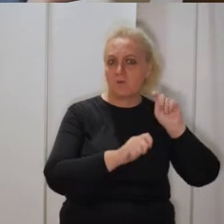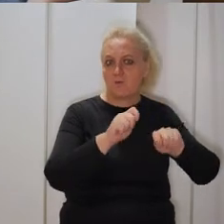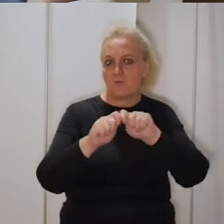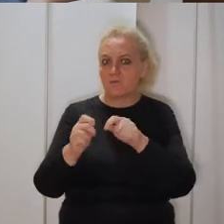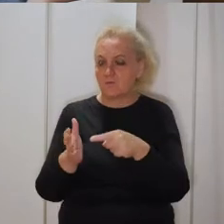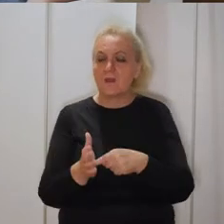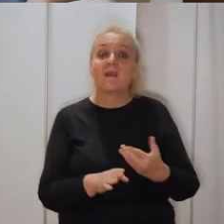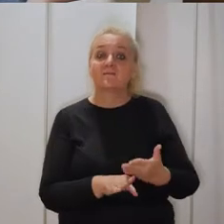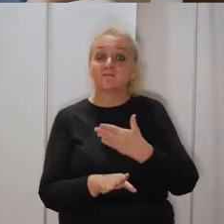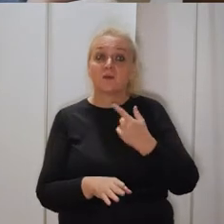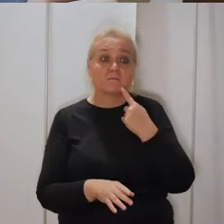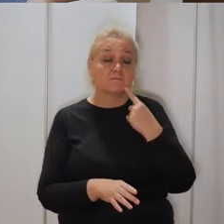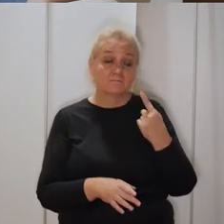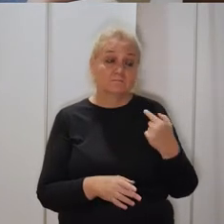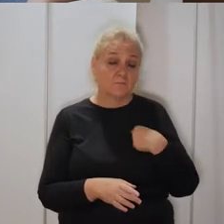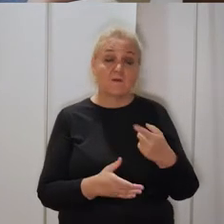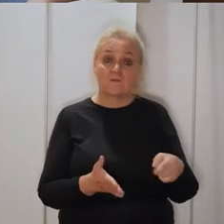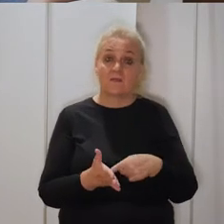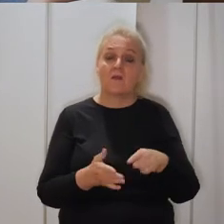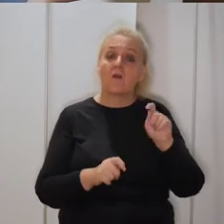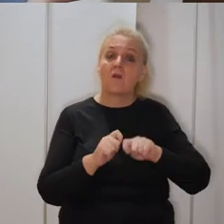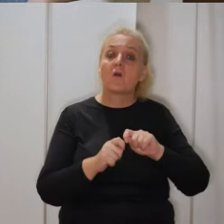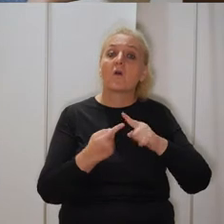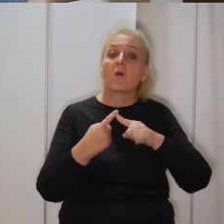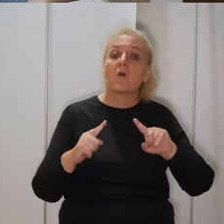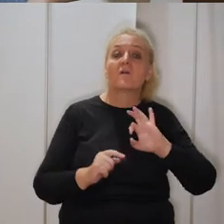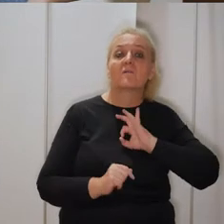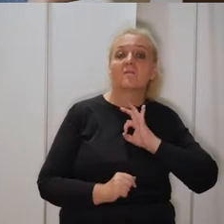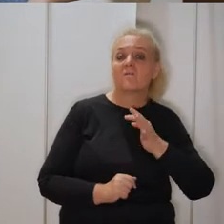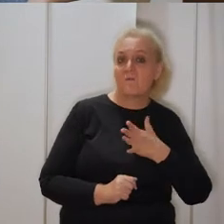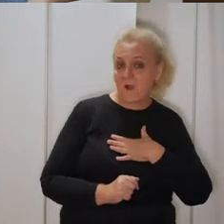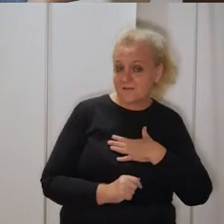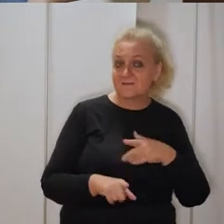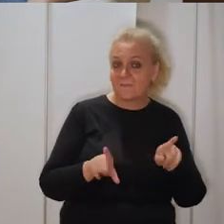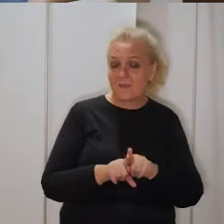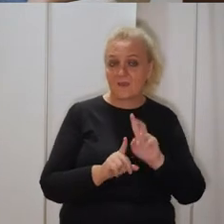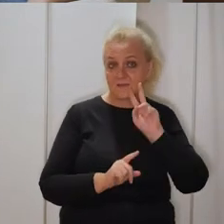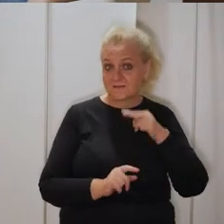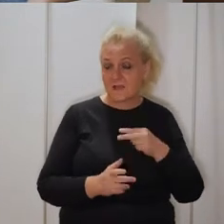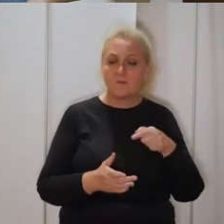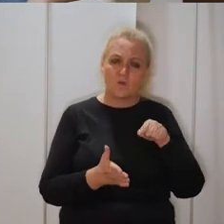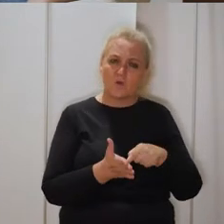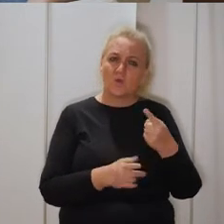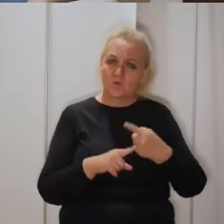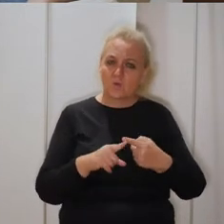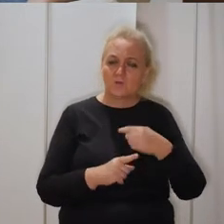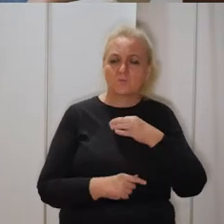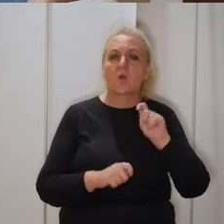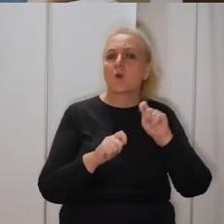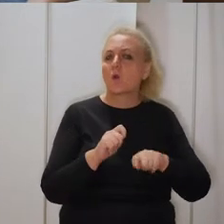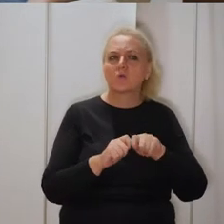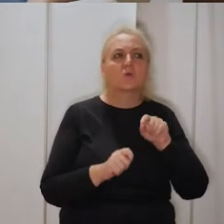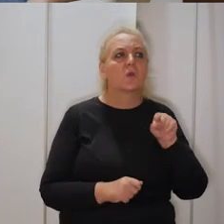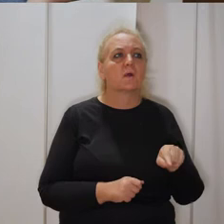jak wcześniej wspomniałaś, ta kontrola bardzo często pojawia się też w kontekście własnym głosem, bo jednak to jest dość przykre, kontrola